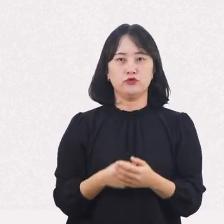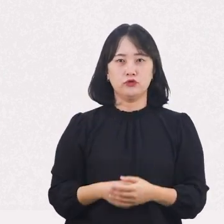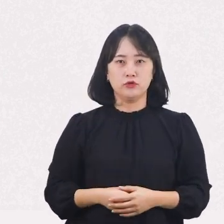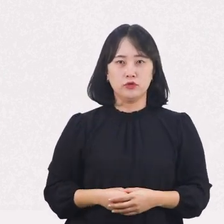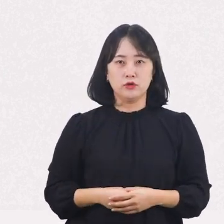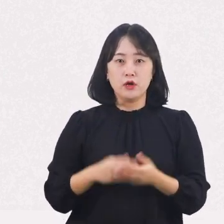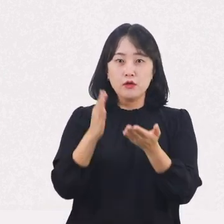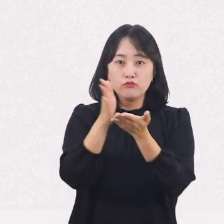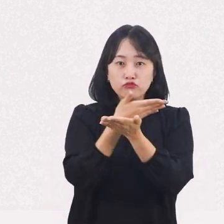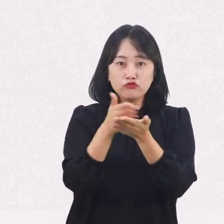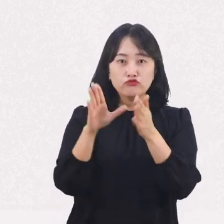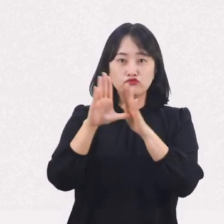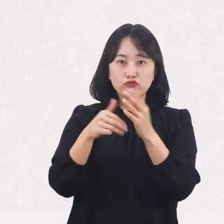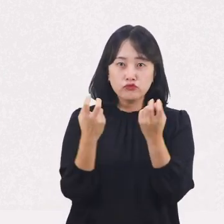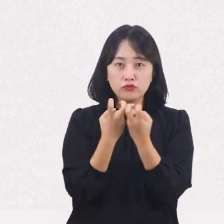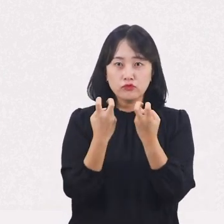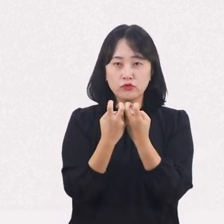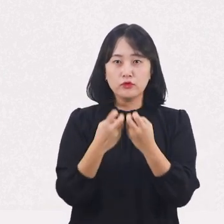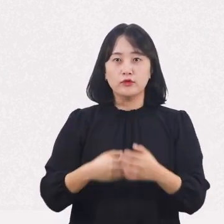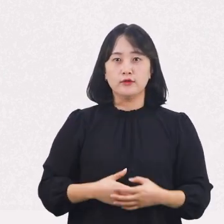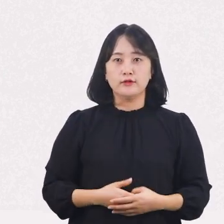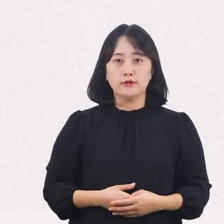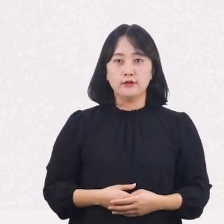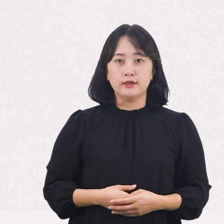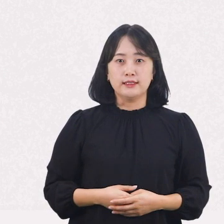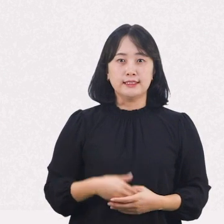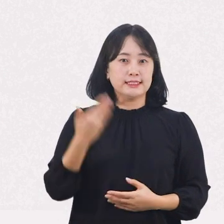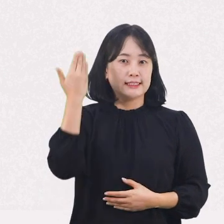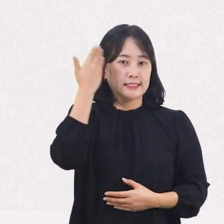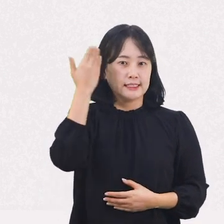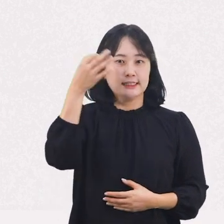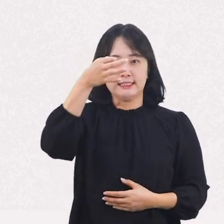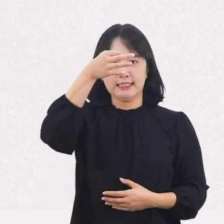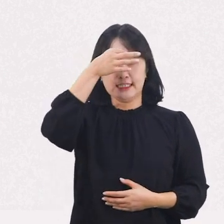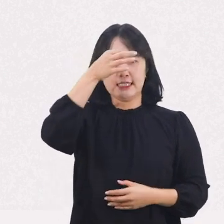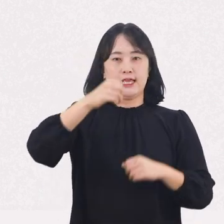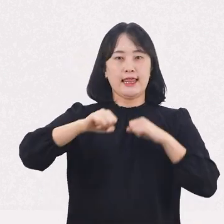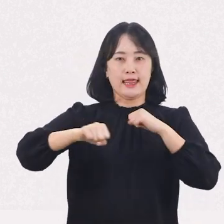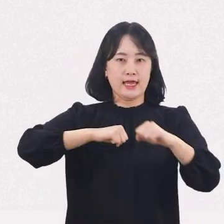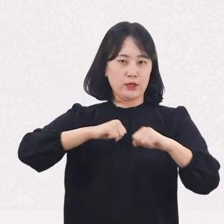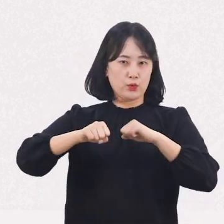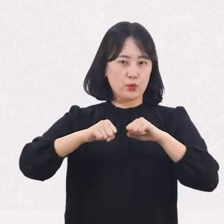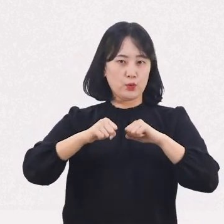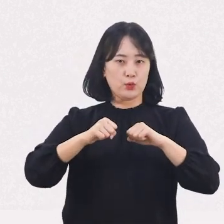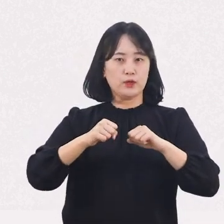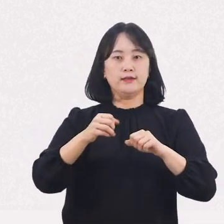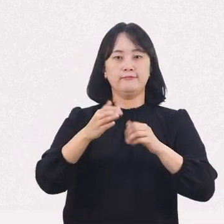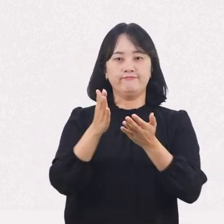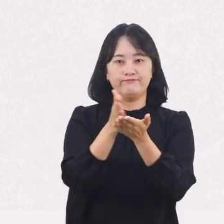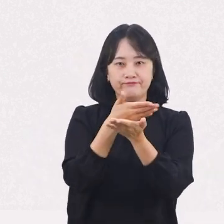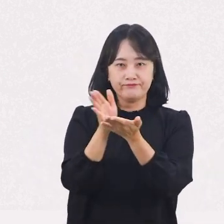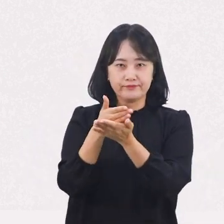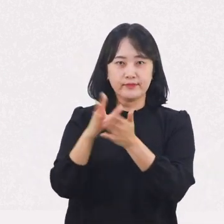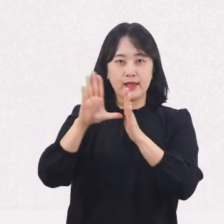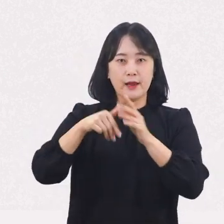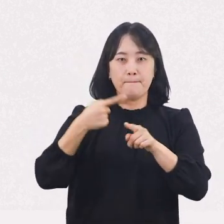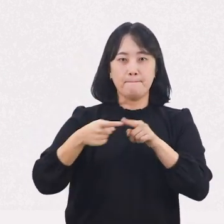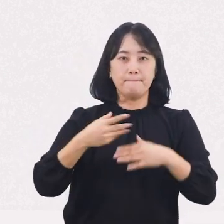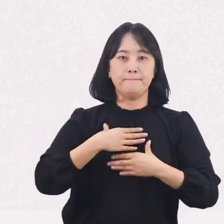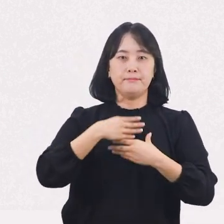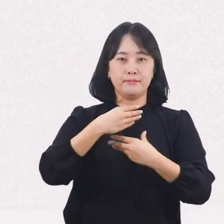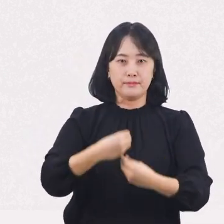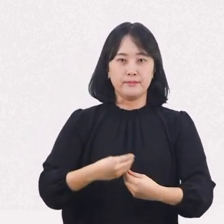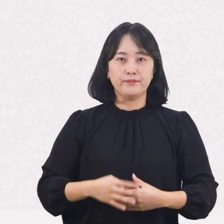기준을 분류할 때는 하나의 성취 기준을 지식, 기능, 태도로 나누어 보면 평가할 때